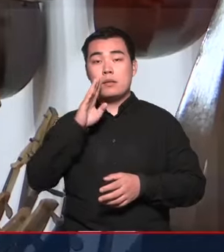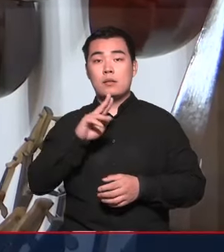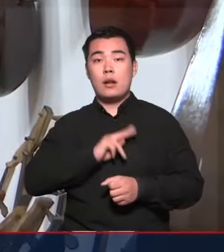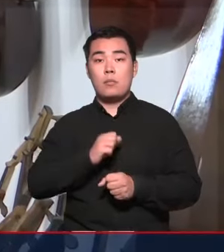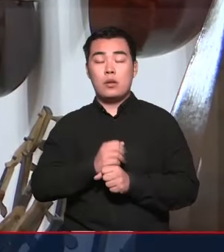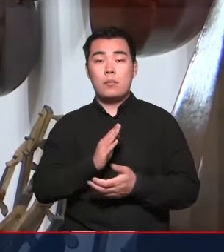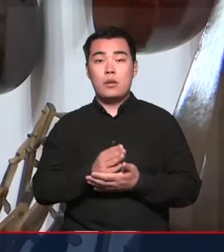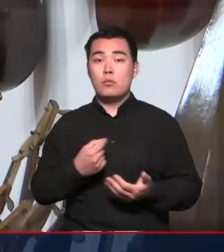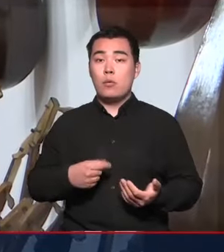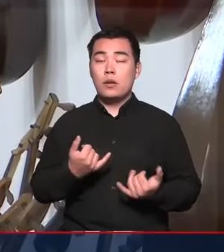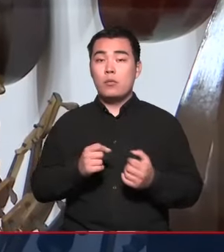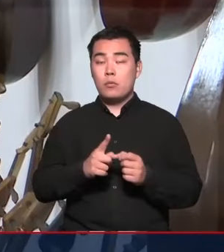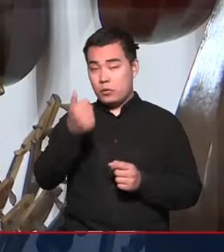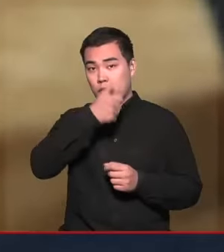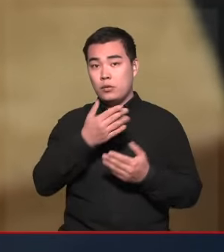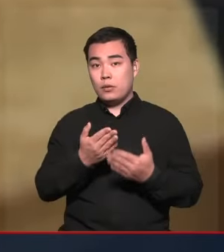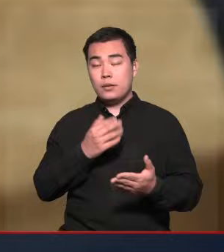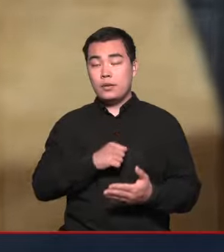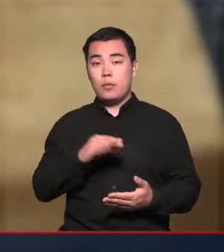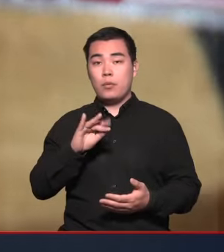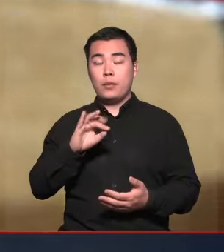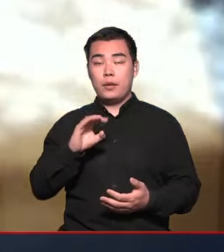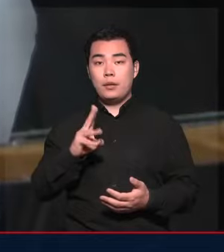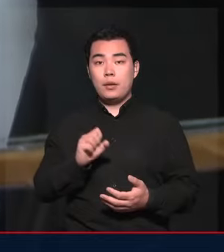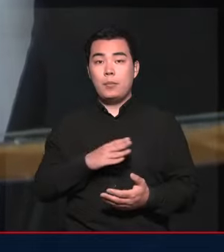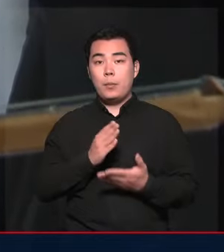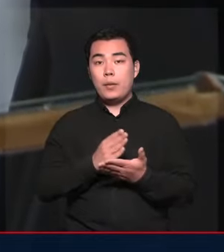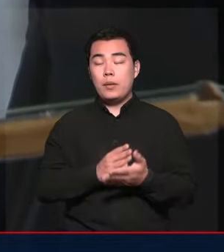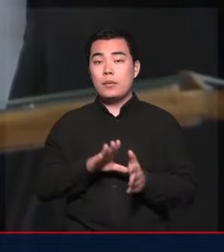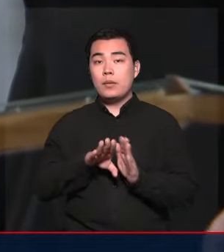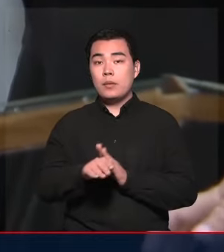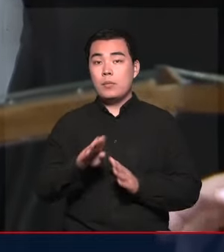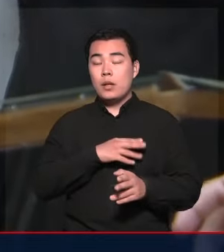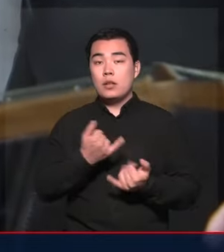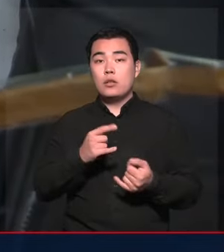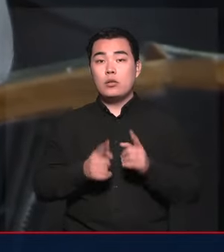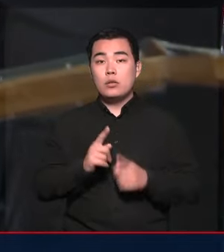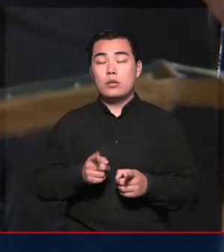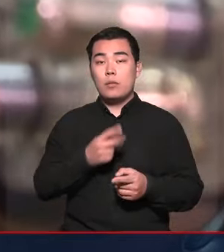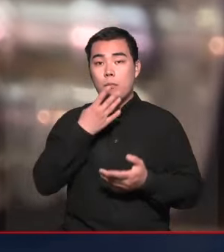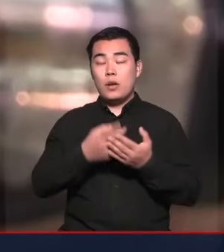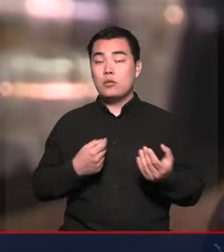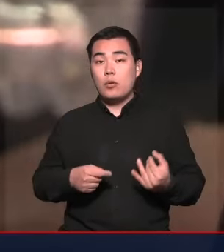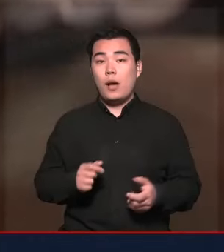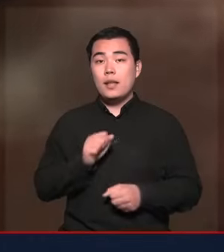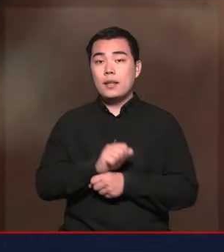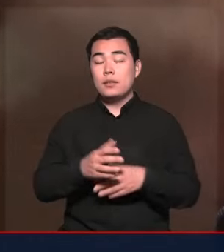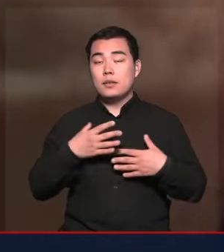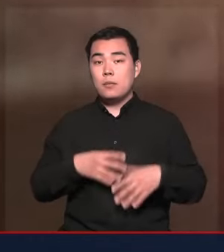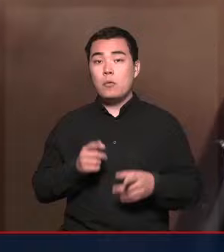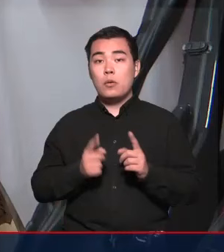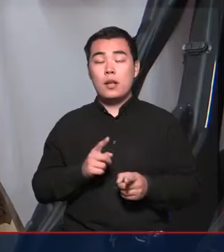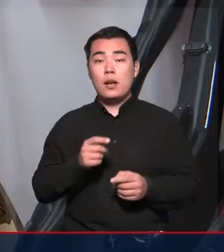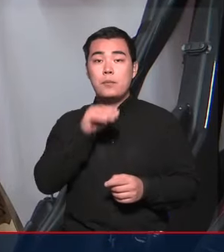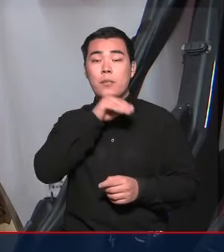жатырмыз. Домбыра 11 жыл бұрын ЮНЕСКО мәдени мұралар тізіміне енген. Осы уақыт ішінде ұлттық аспапты зерттеу бір сәтке де тоқтаған жоқ. Қазір отандық